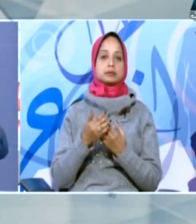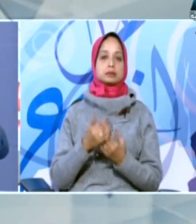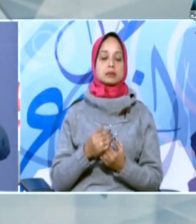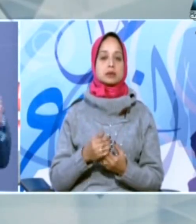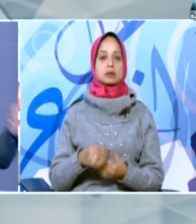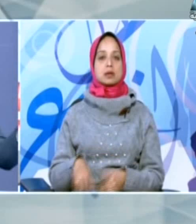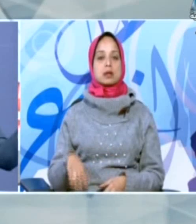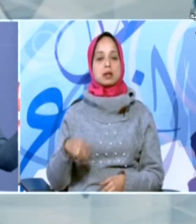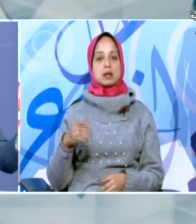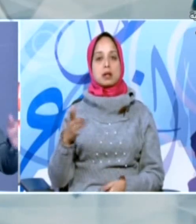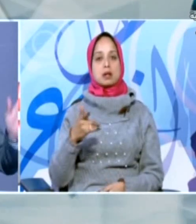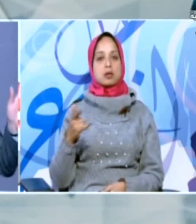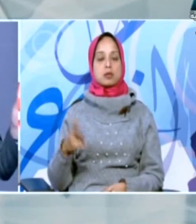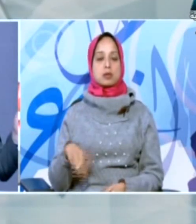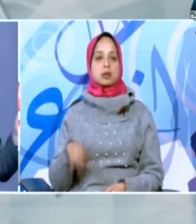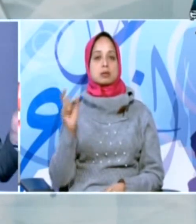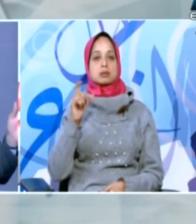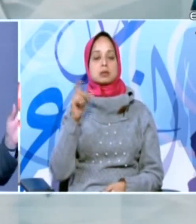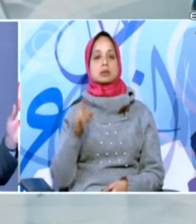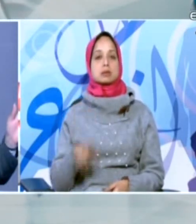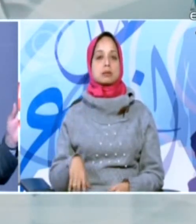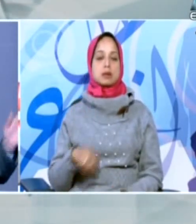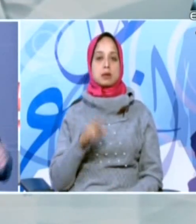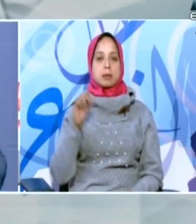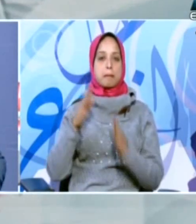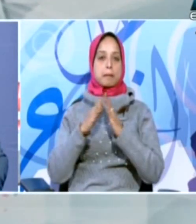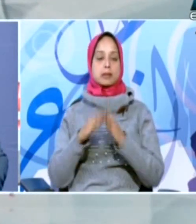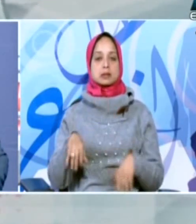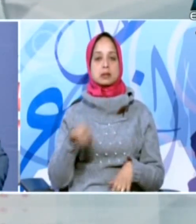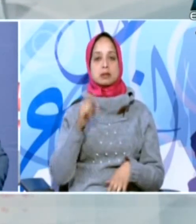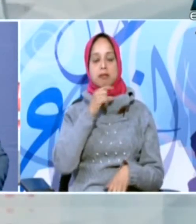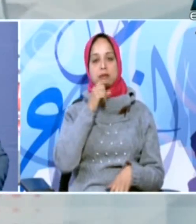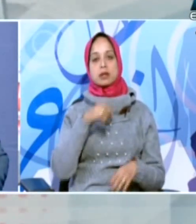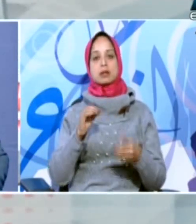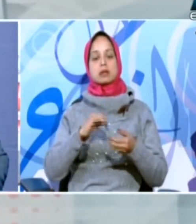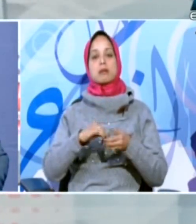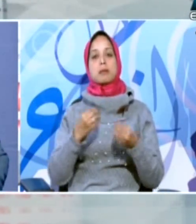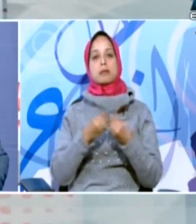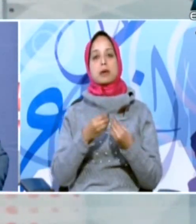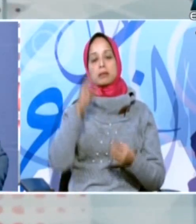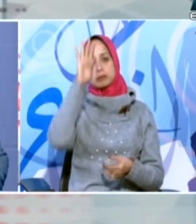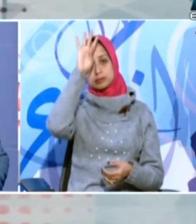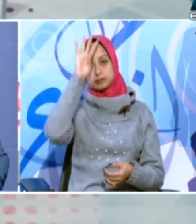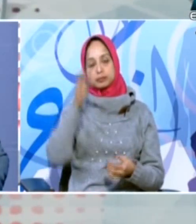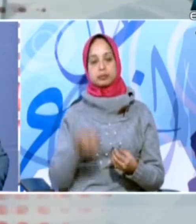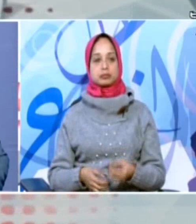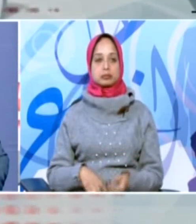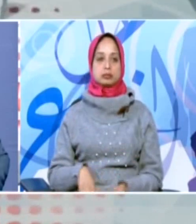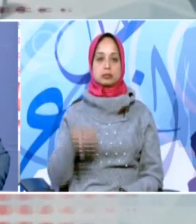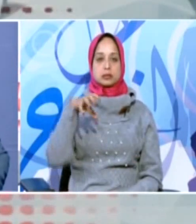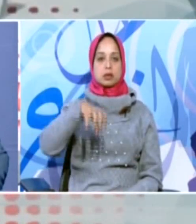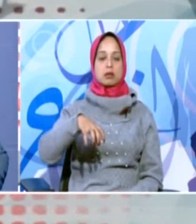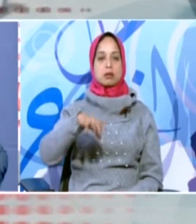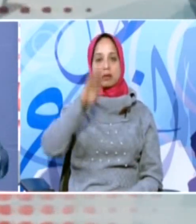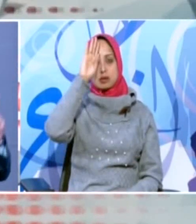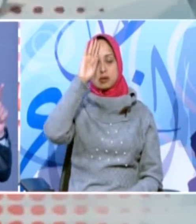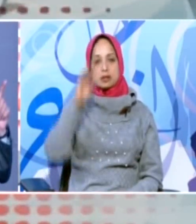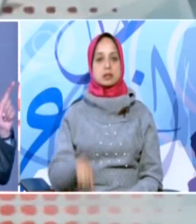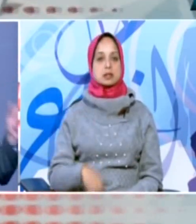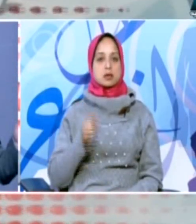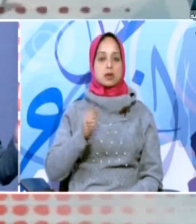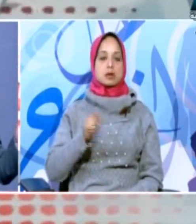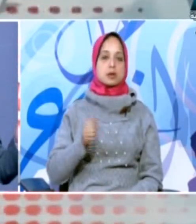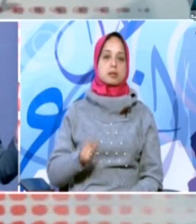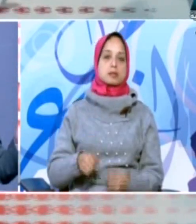اتفقوا مع الملك ضد الوفد، الكل ميوله محورية. زيادة نفوذ القصر والحكم الدكتاتوري بتولية الملك الشاب